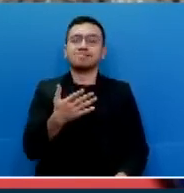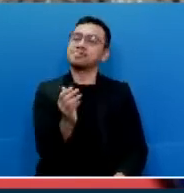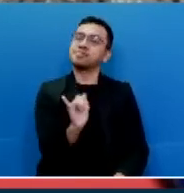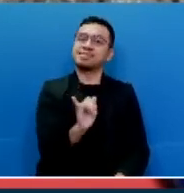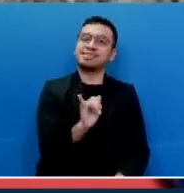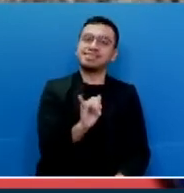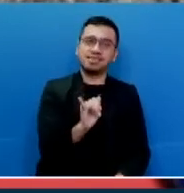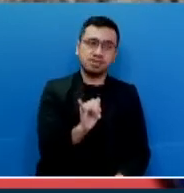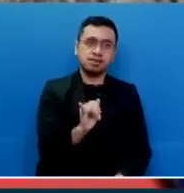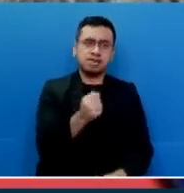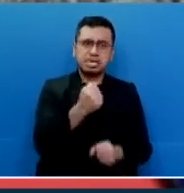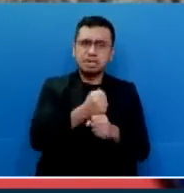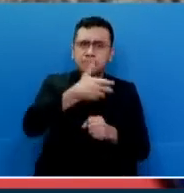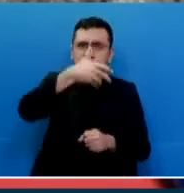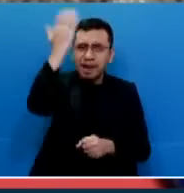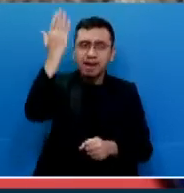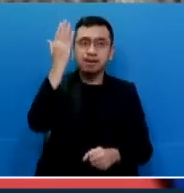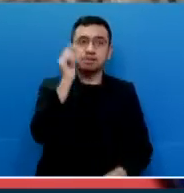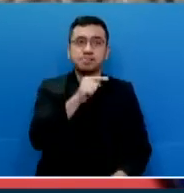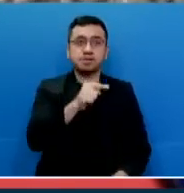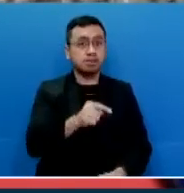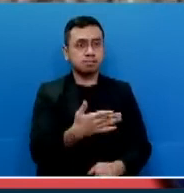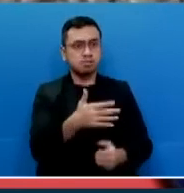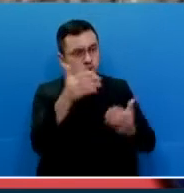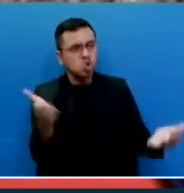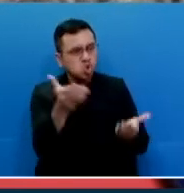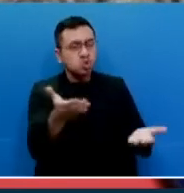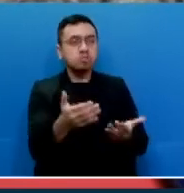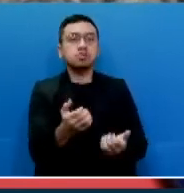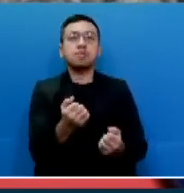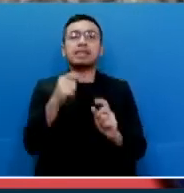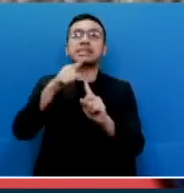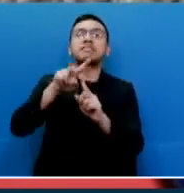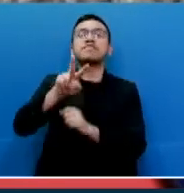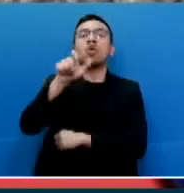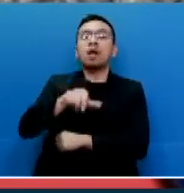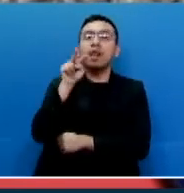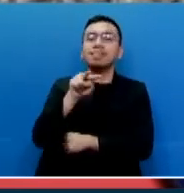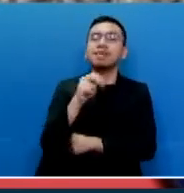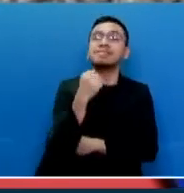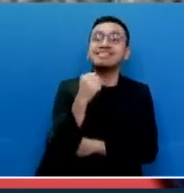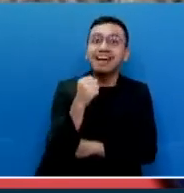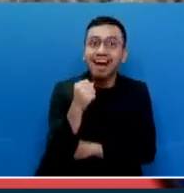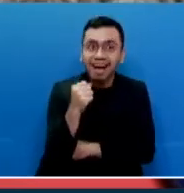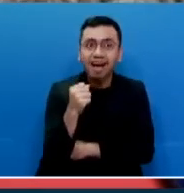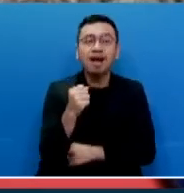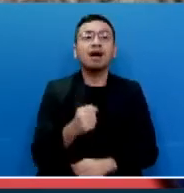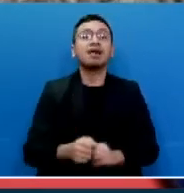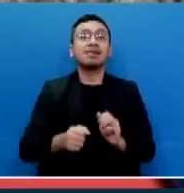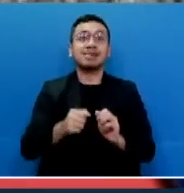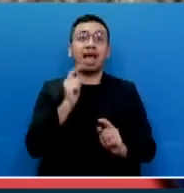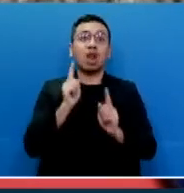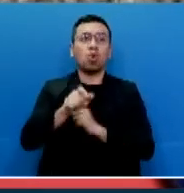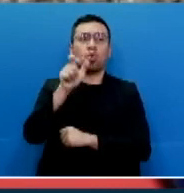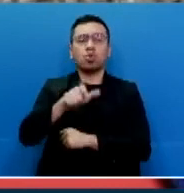seperti apa yang kita Tampilkan e disaksikan bersama-sama di televisi begitu kalau konteksnya dilihat sebagai representasi anak muda dilihat